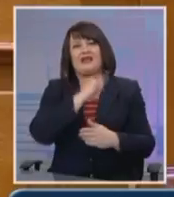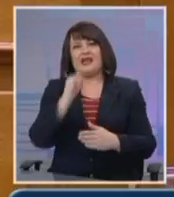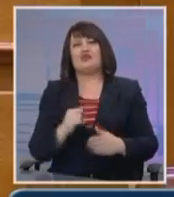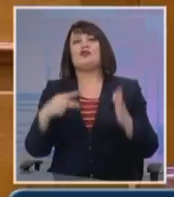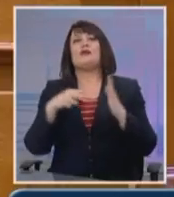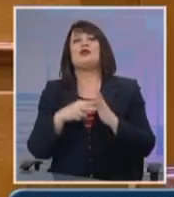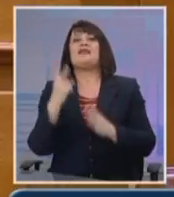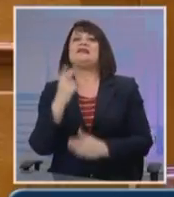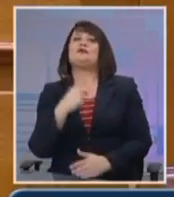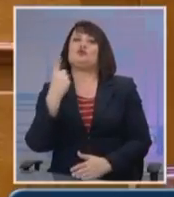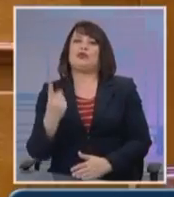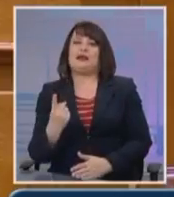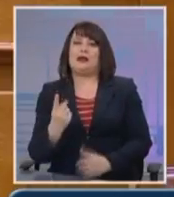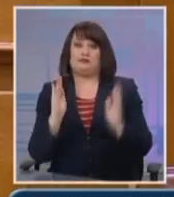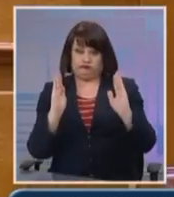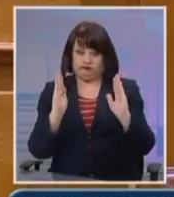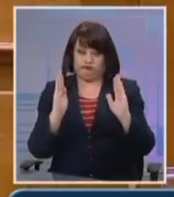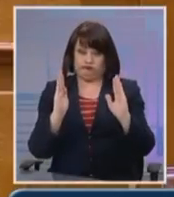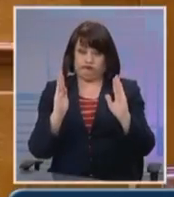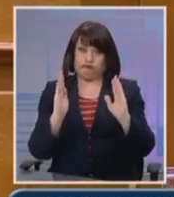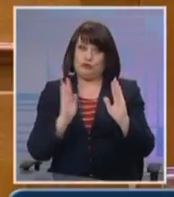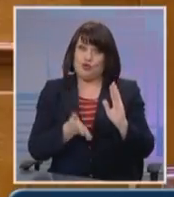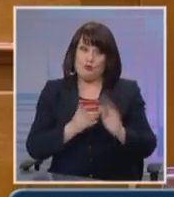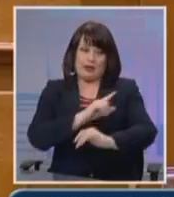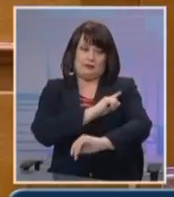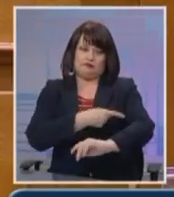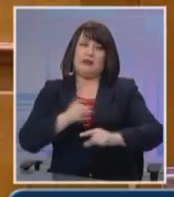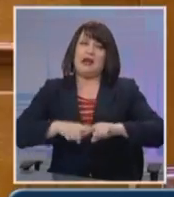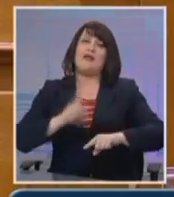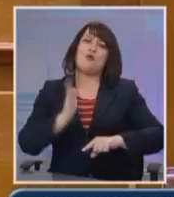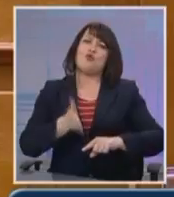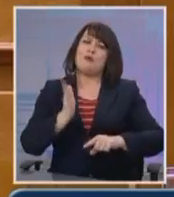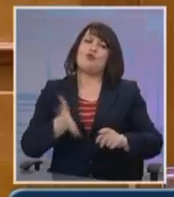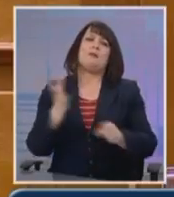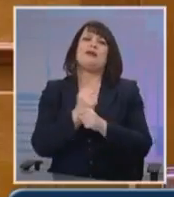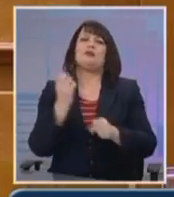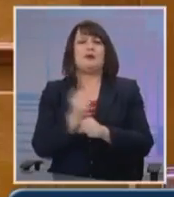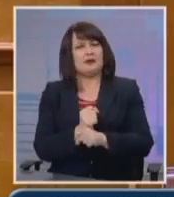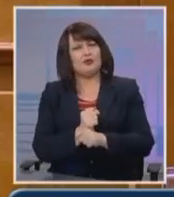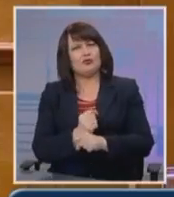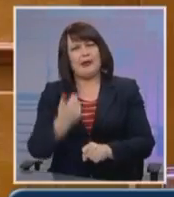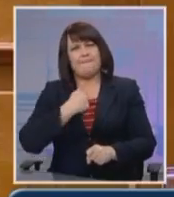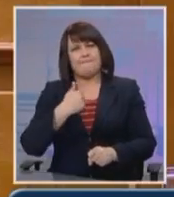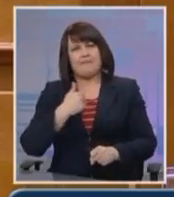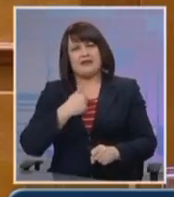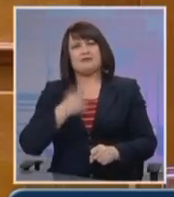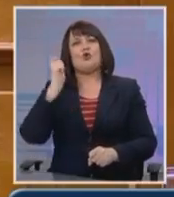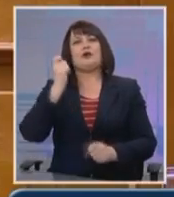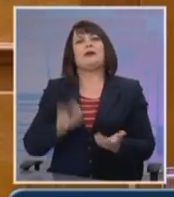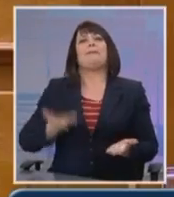2017-2021. Για τις δυνατότητες της χώρας μας, για όλα όσα μπορούμε να πετύχουμε με τη δική μας πολιτική